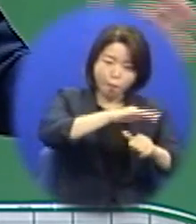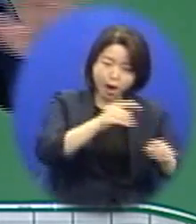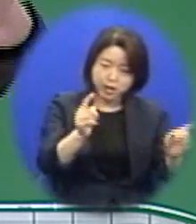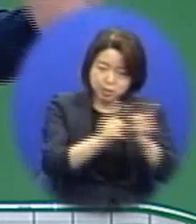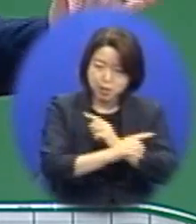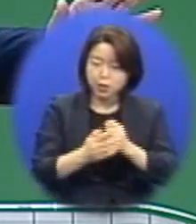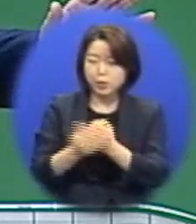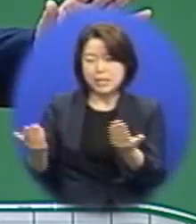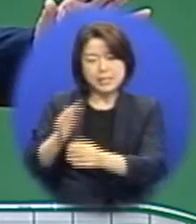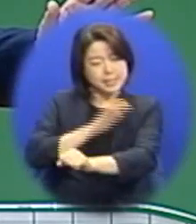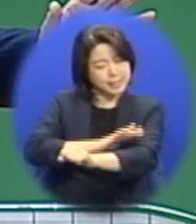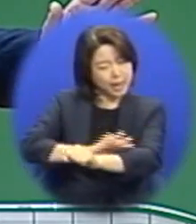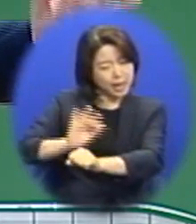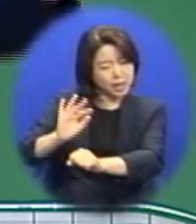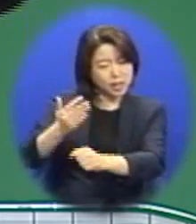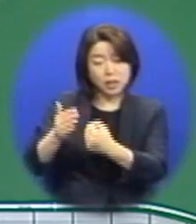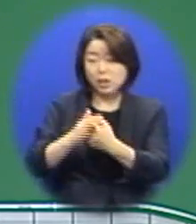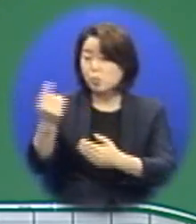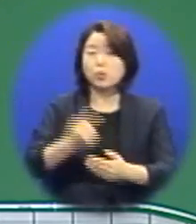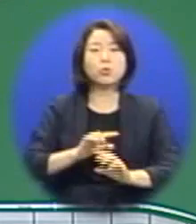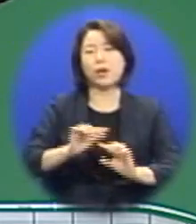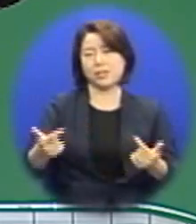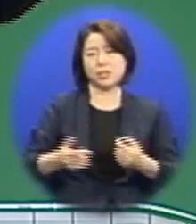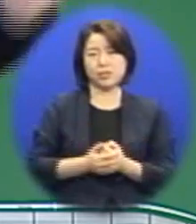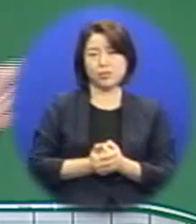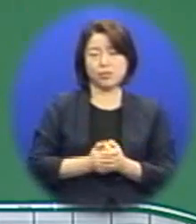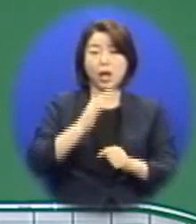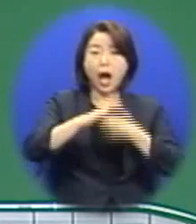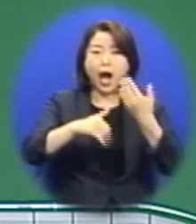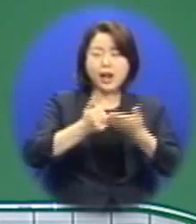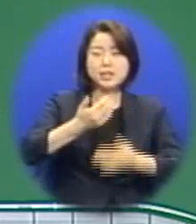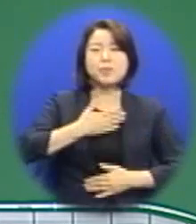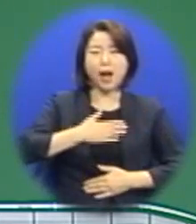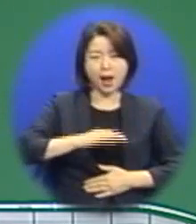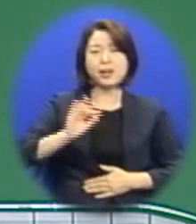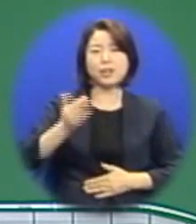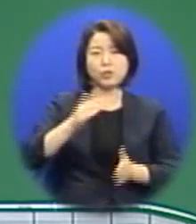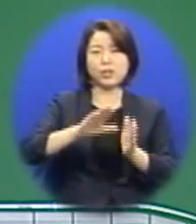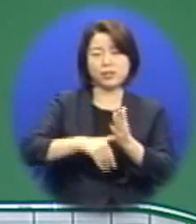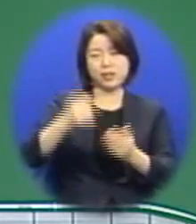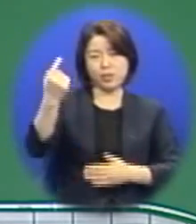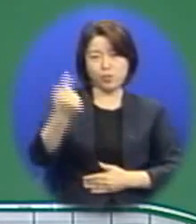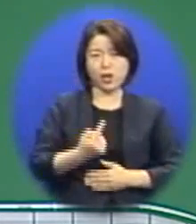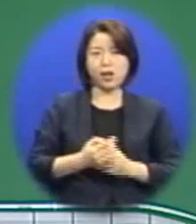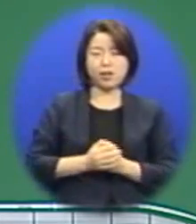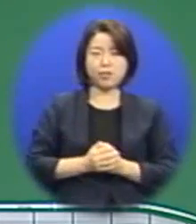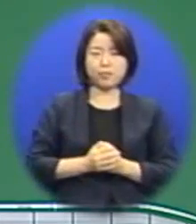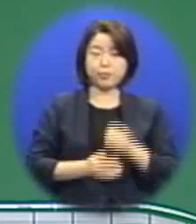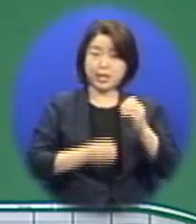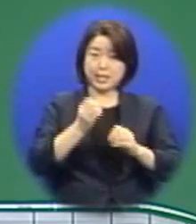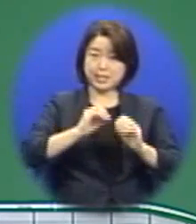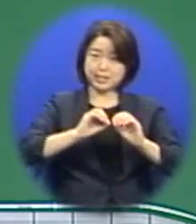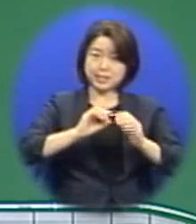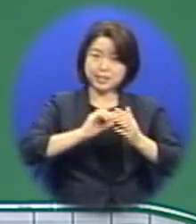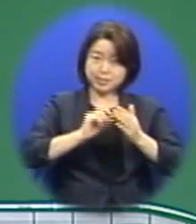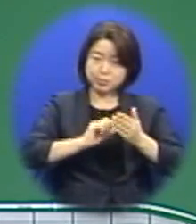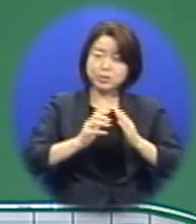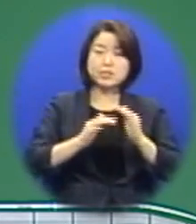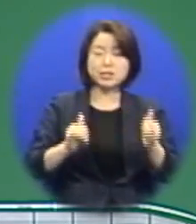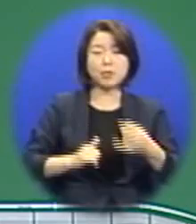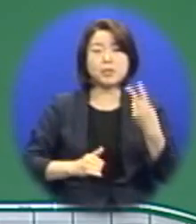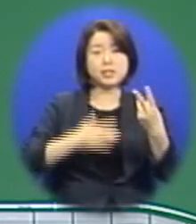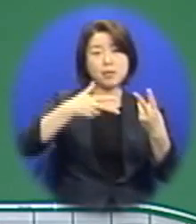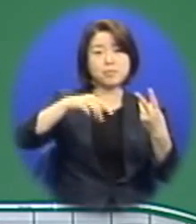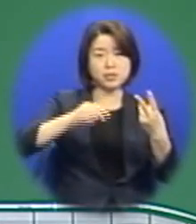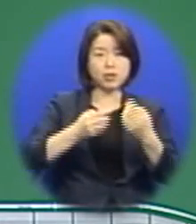되고 해서 오는 게 아니에요. 하나님을 알게 될 때 오는 거예요. 그래서 시편 기자가 3절에 하나님을 알라고